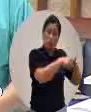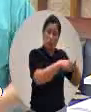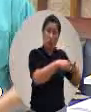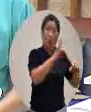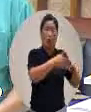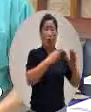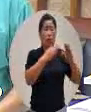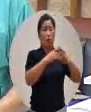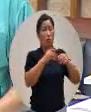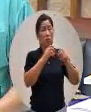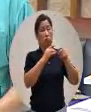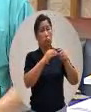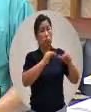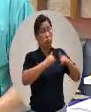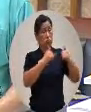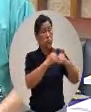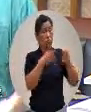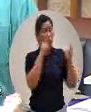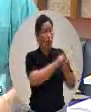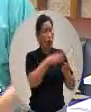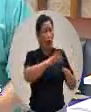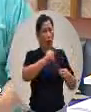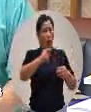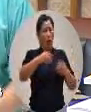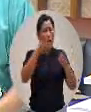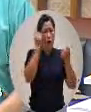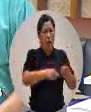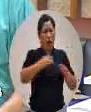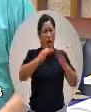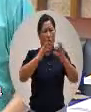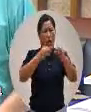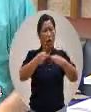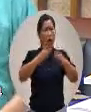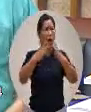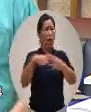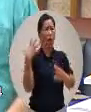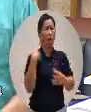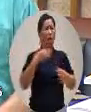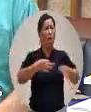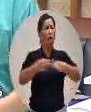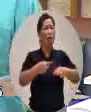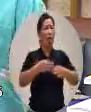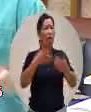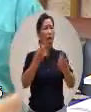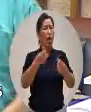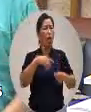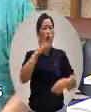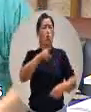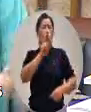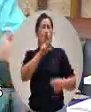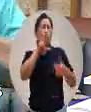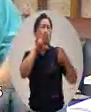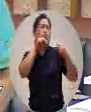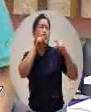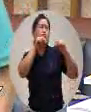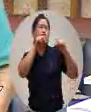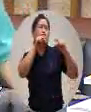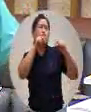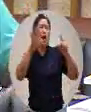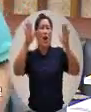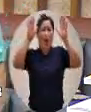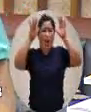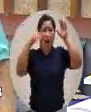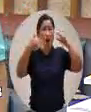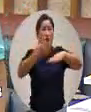規這是有其中一個原因整個講都講不聽所有阿天倫小狗在被車